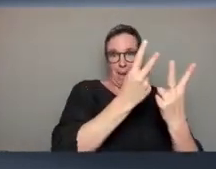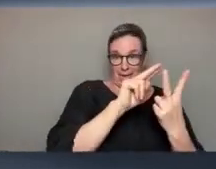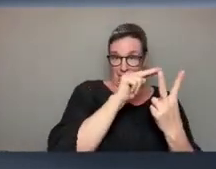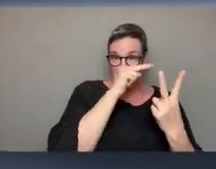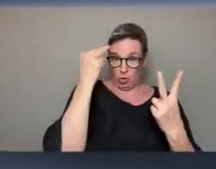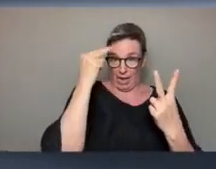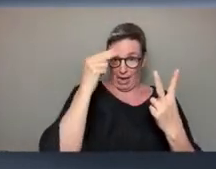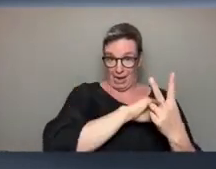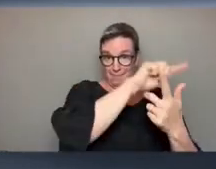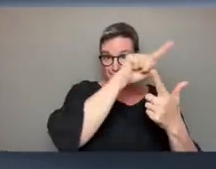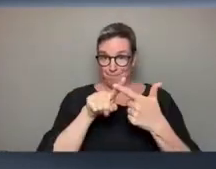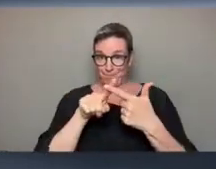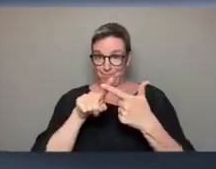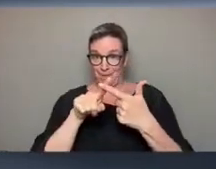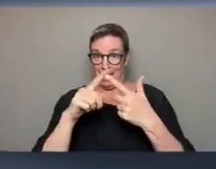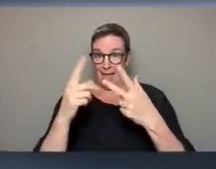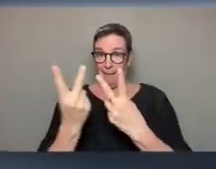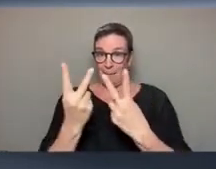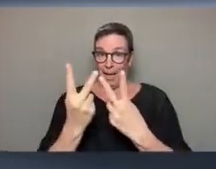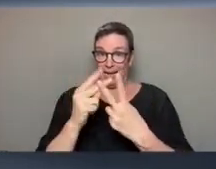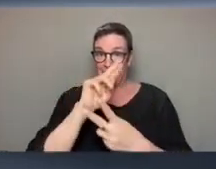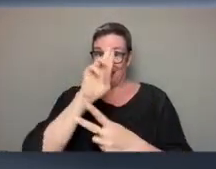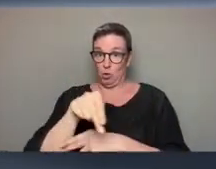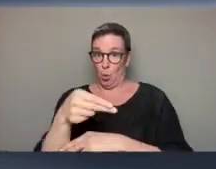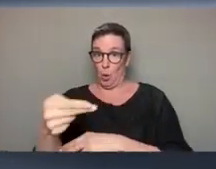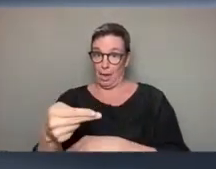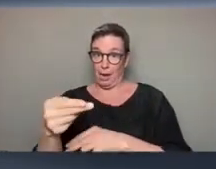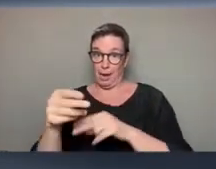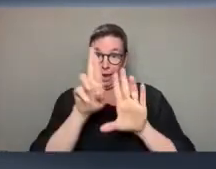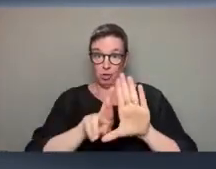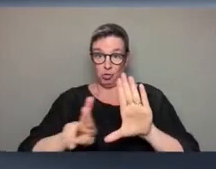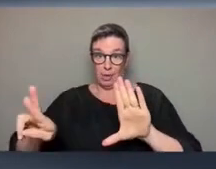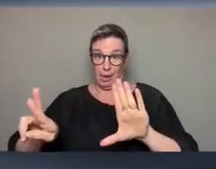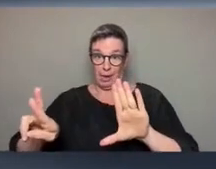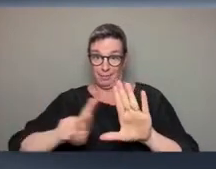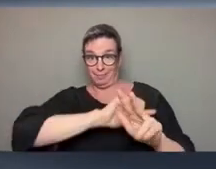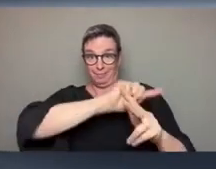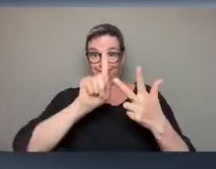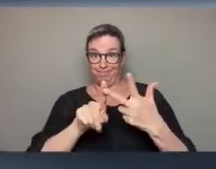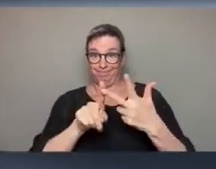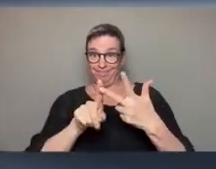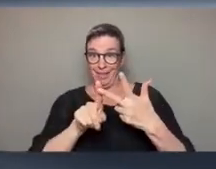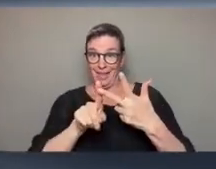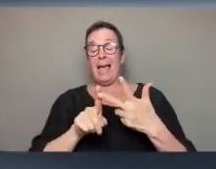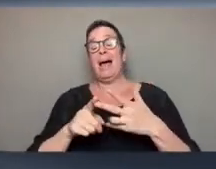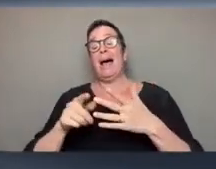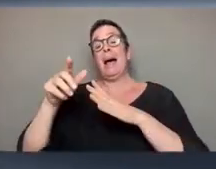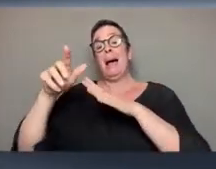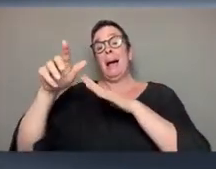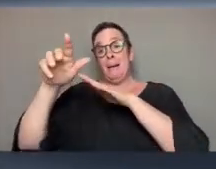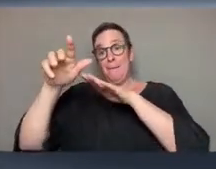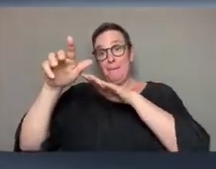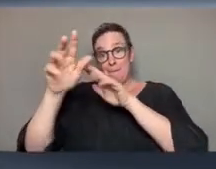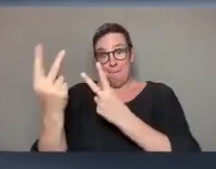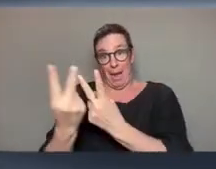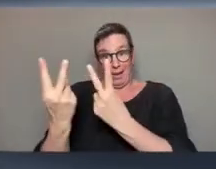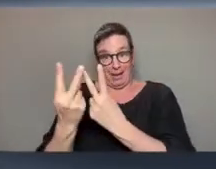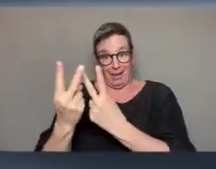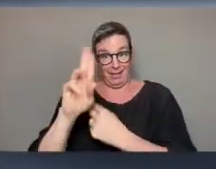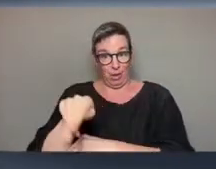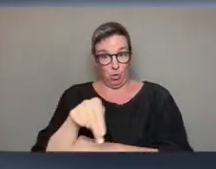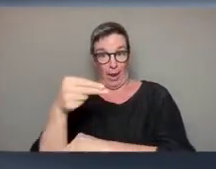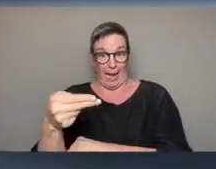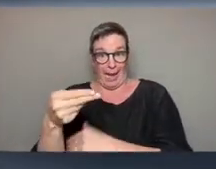génération, parc naturel régional et parc naturel périurbain. Tous ces parcs sont